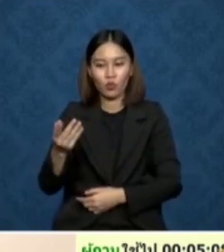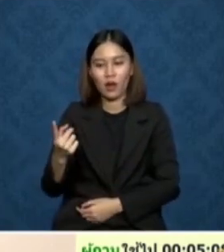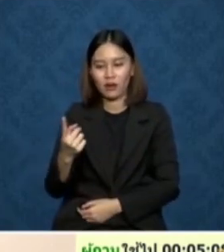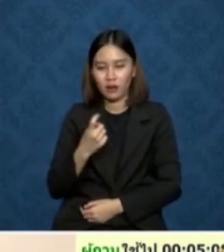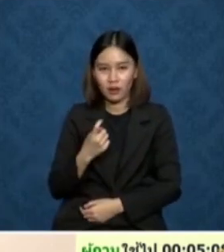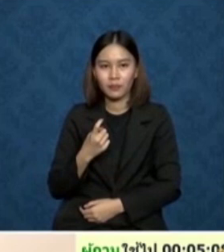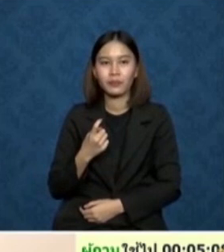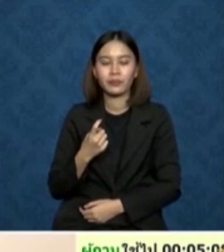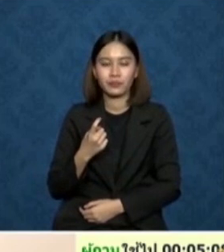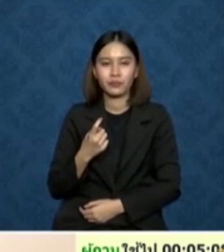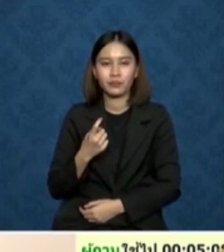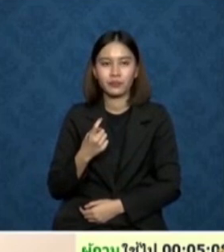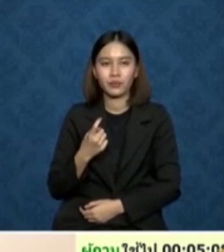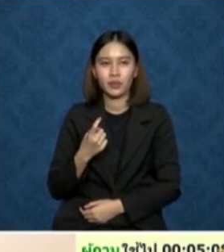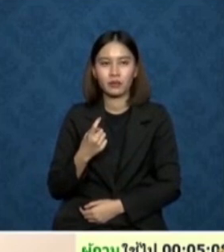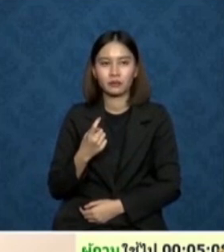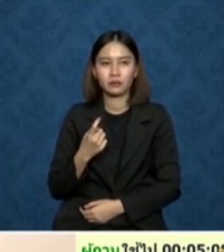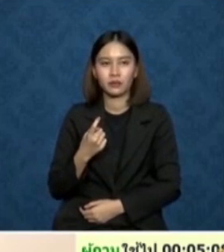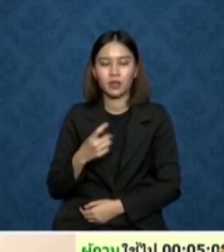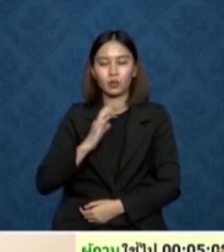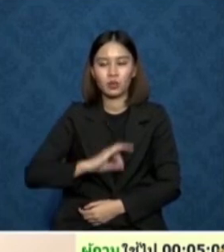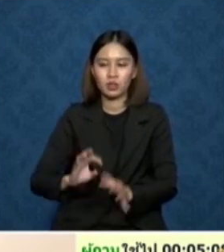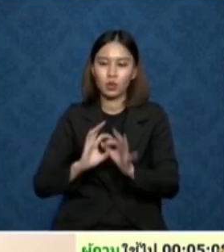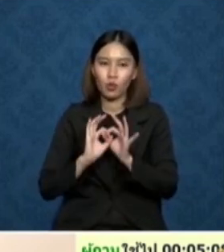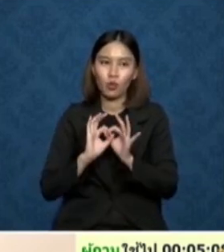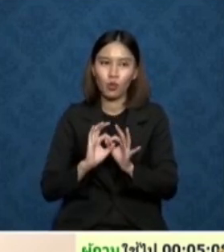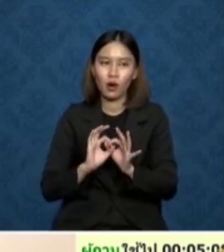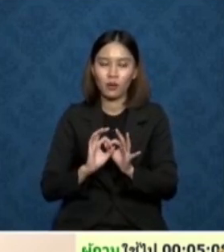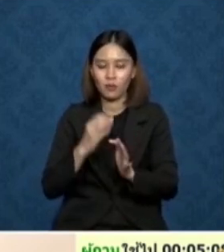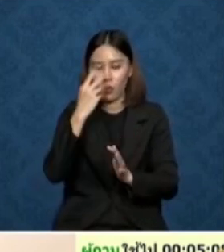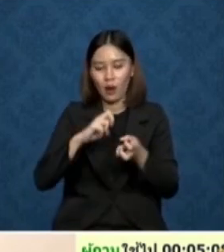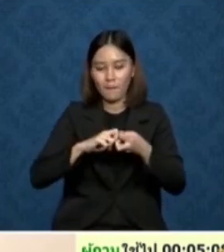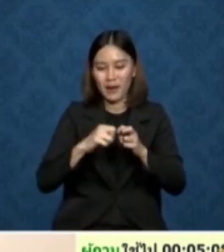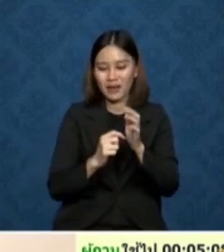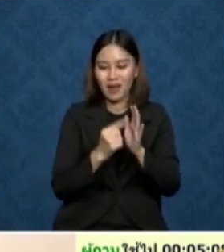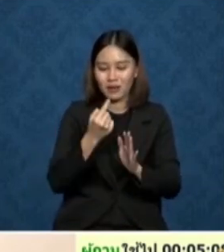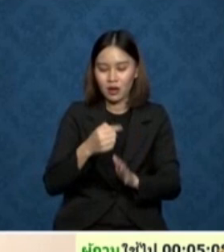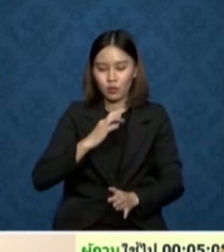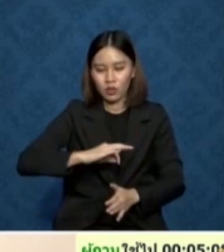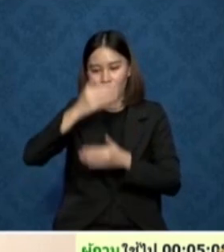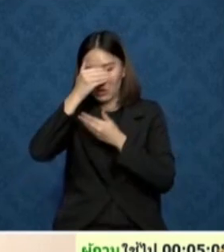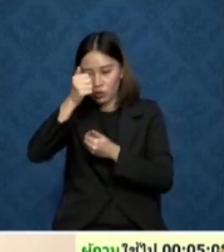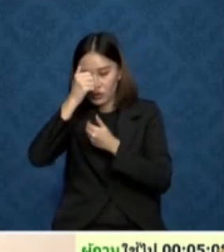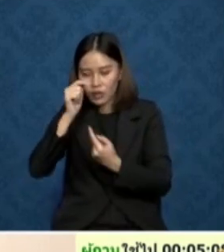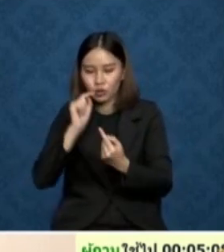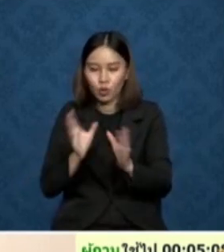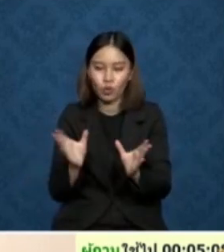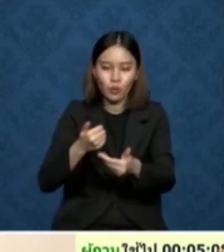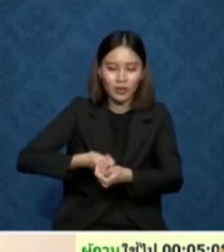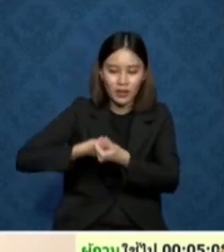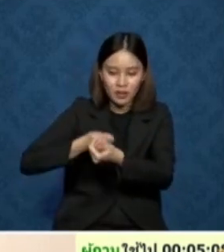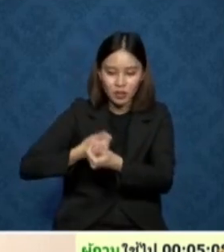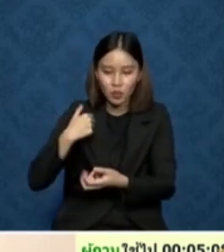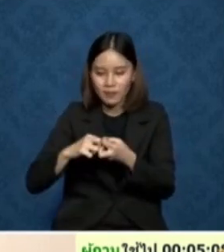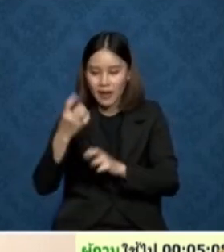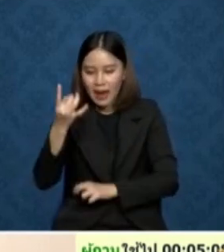ท่านถามมาเนี่ยเป็นความห่วงใหญ่ตั้งแต่มันเกิดปญหาท่านเอาใจใส่กับสิ่งที่เกษตรกรเป็